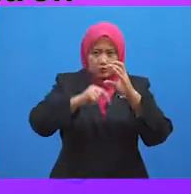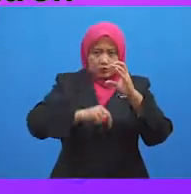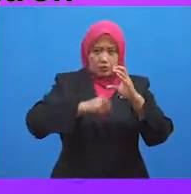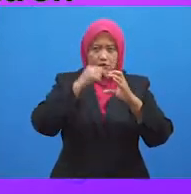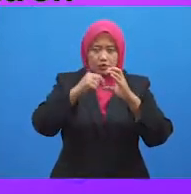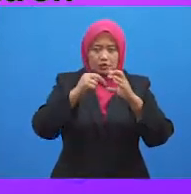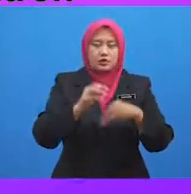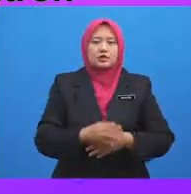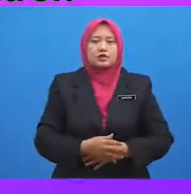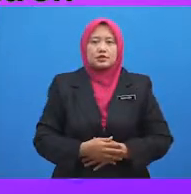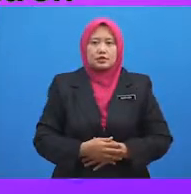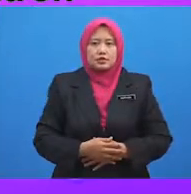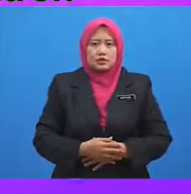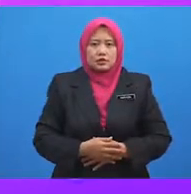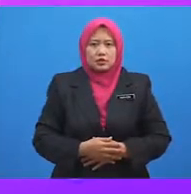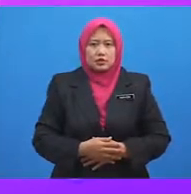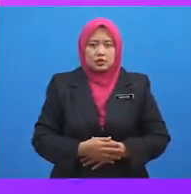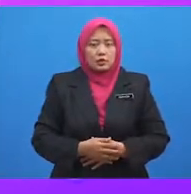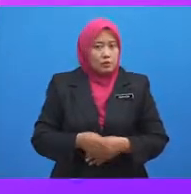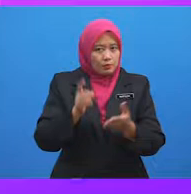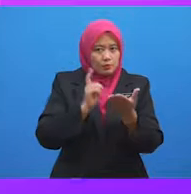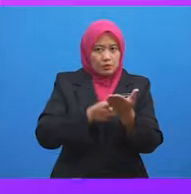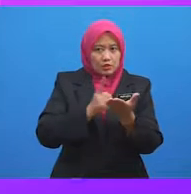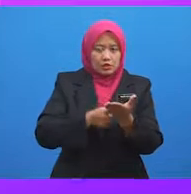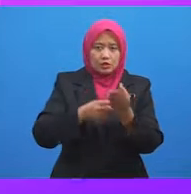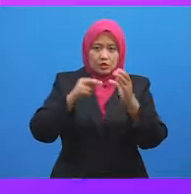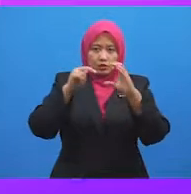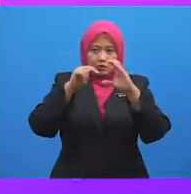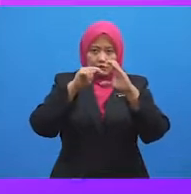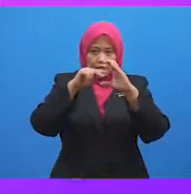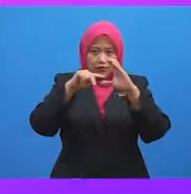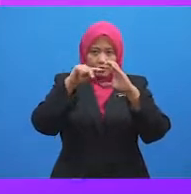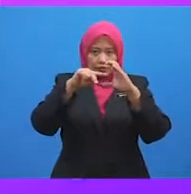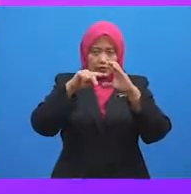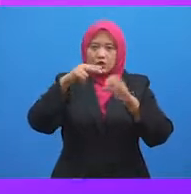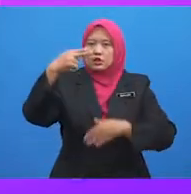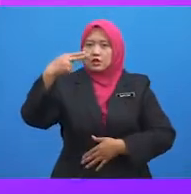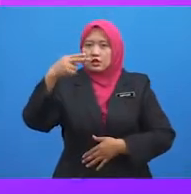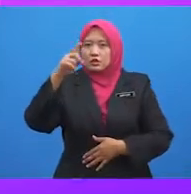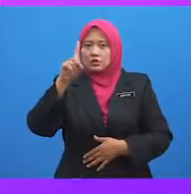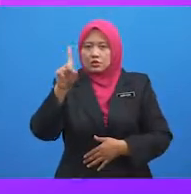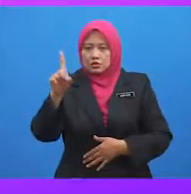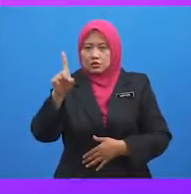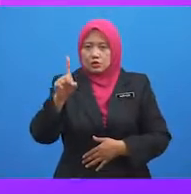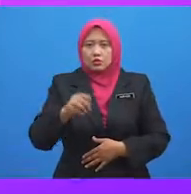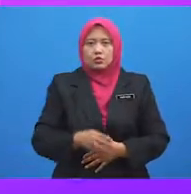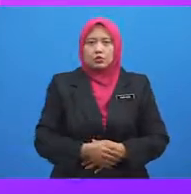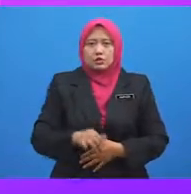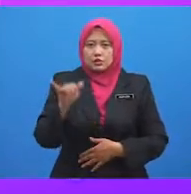maka bilangan proton hidrogen 1 adalah 1,